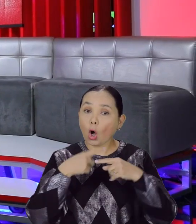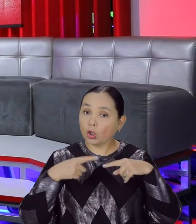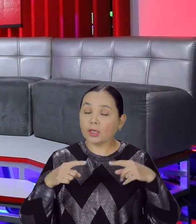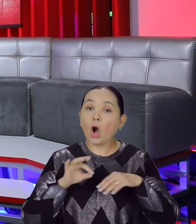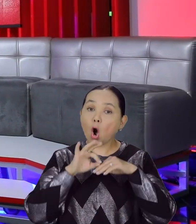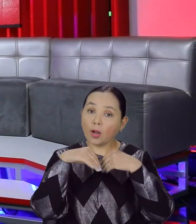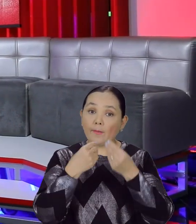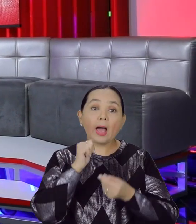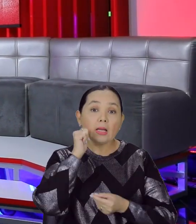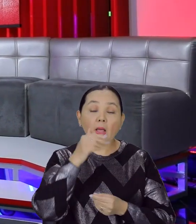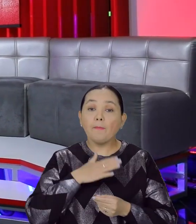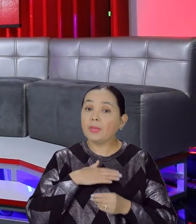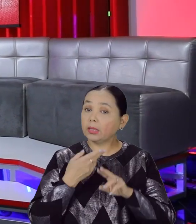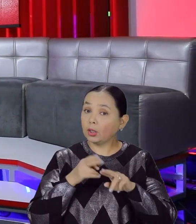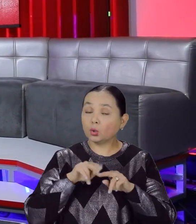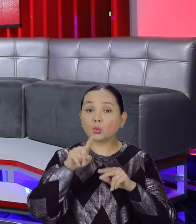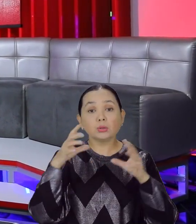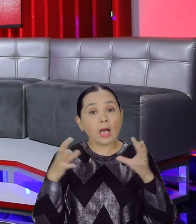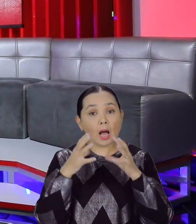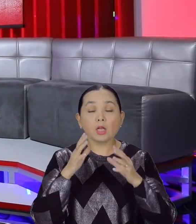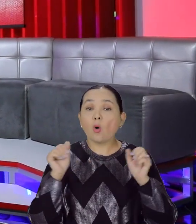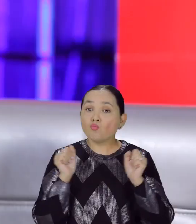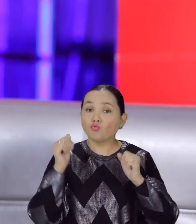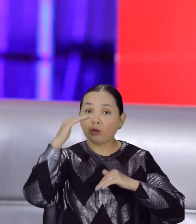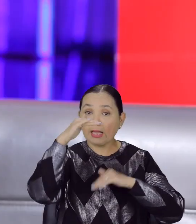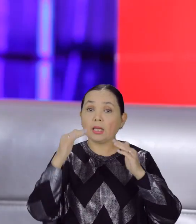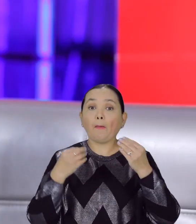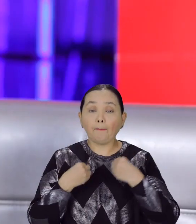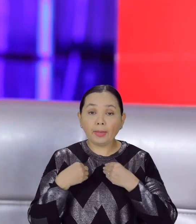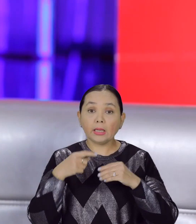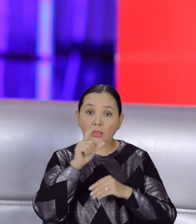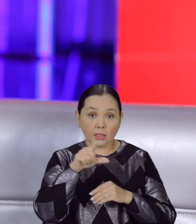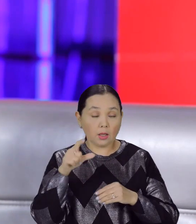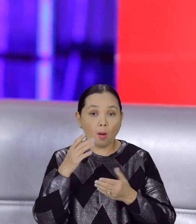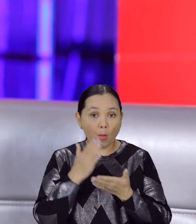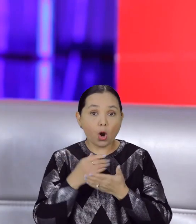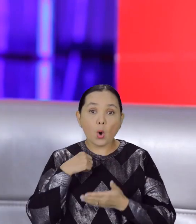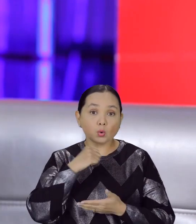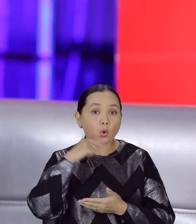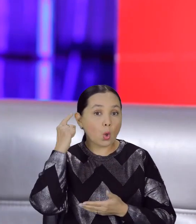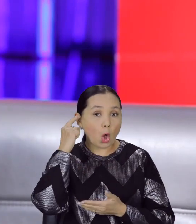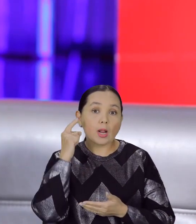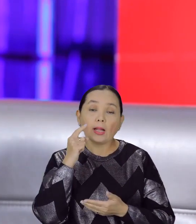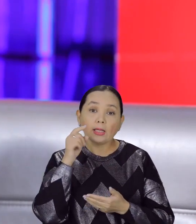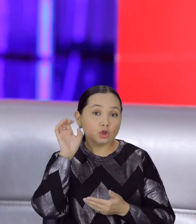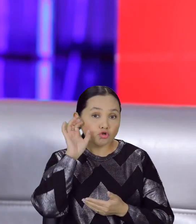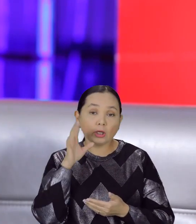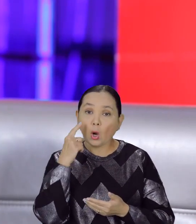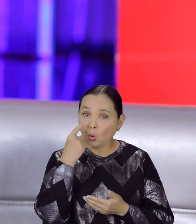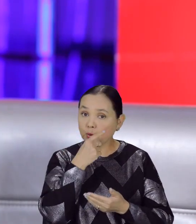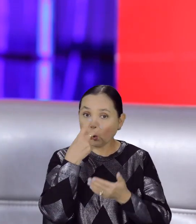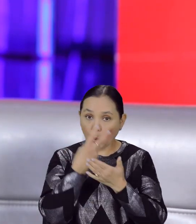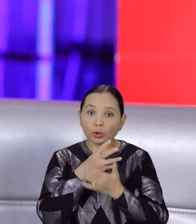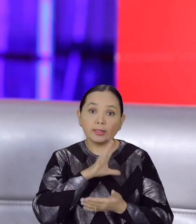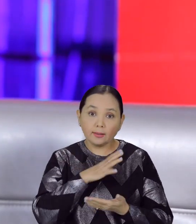borib bersang, ertasi kuni menga endi uni saqlash uchun muzlatgich ham bering deydiganlarning borligini o'z quloqlarimiz bilan eshitdik, ko'zlarimiz